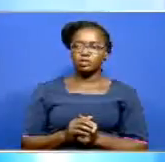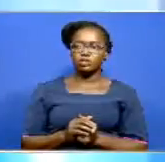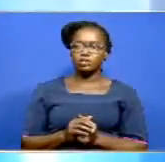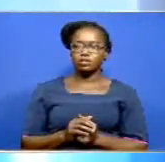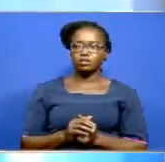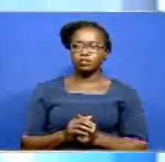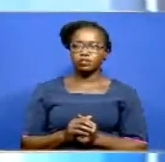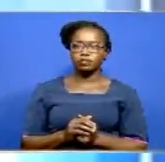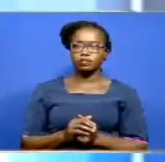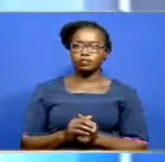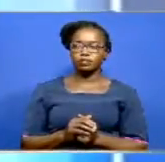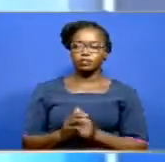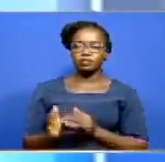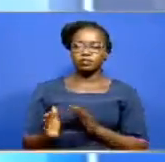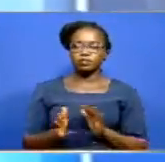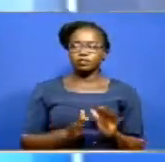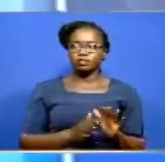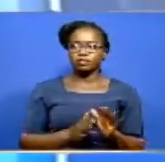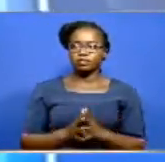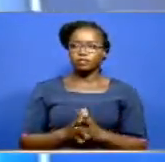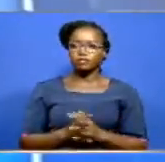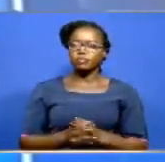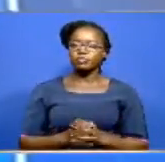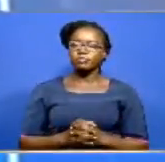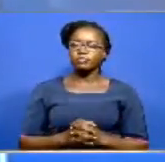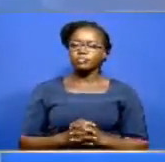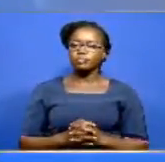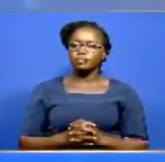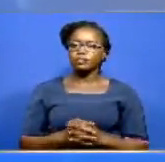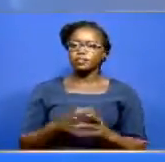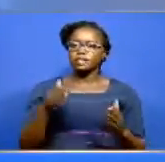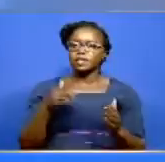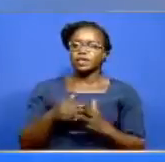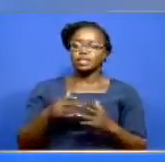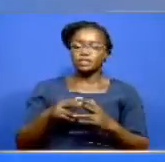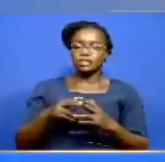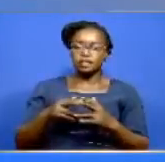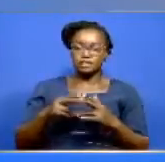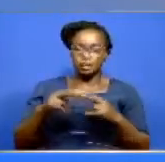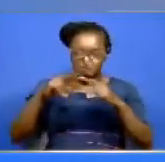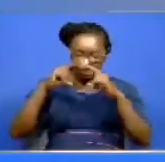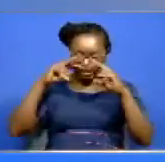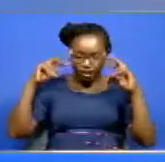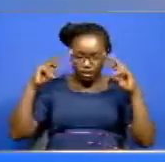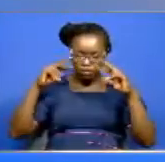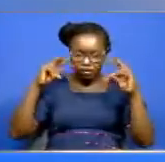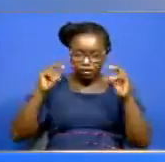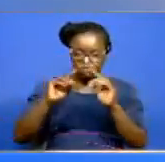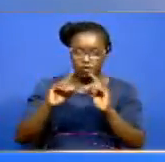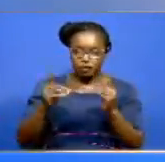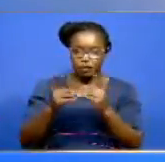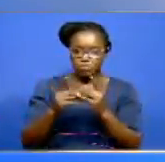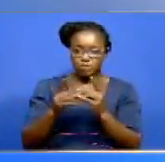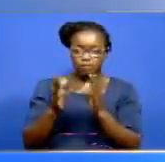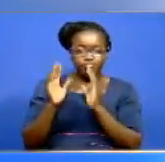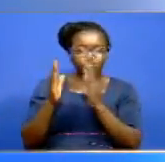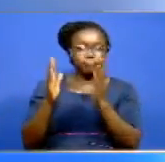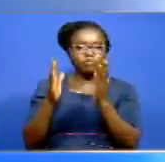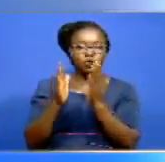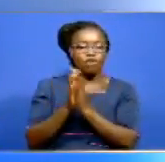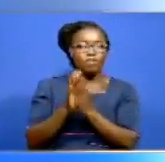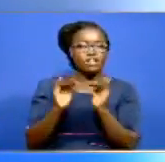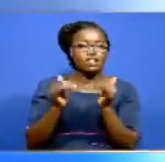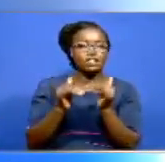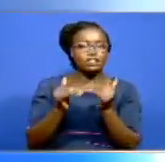Na mkwingineko ni kwa kituo cha kitaifa cha kukabiliana na ugaidi kimepongeza juhudi za vyombo vya habari za kuangazia kuwepo kwa makundi